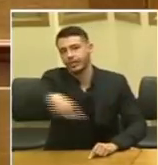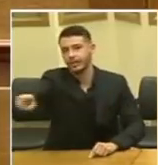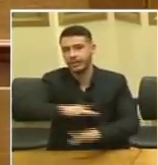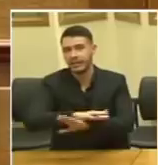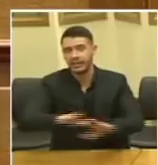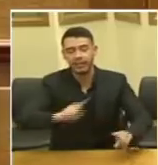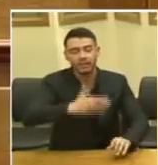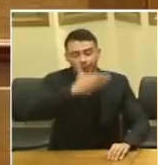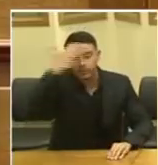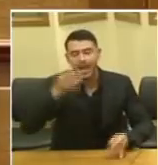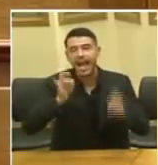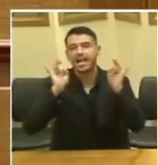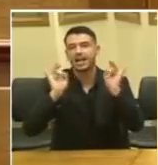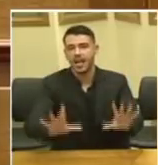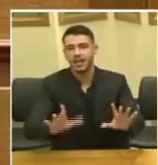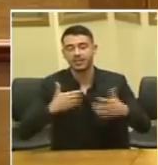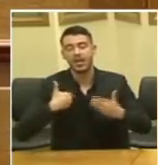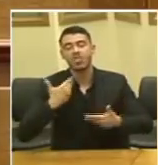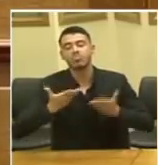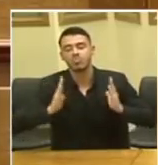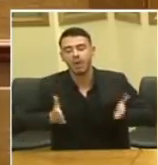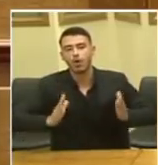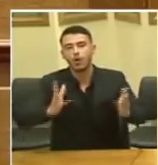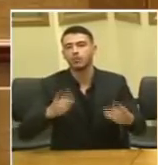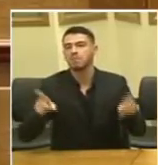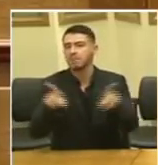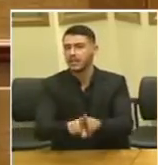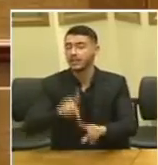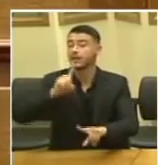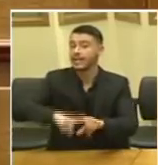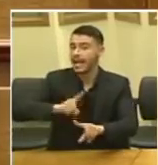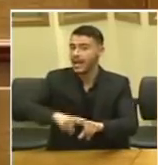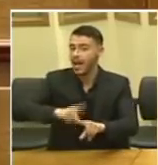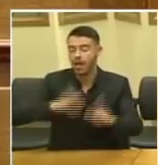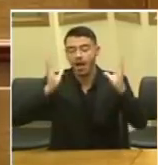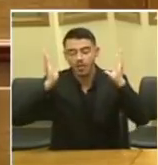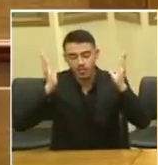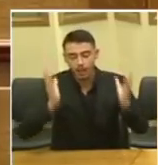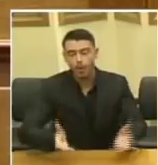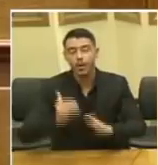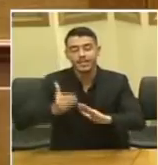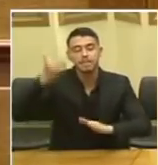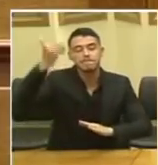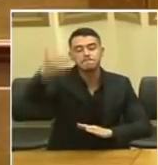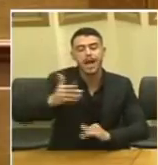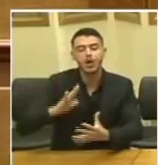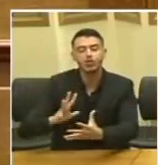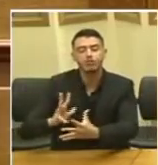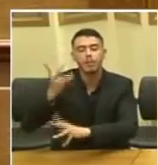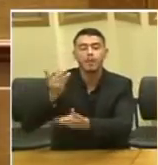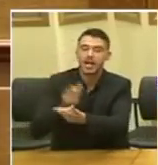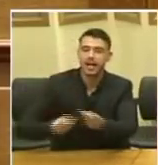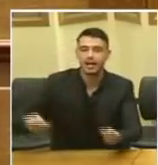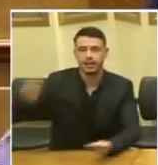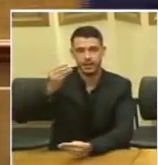Θα προχωρήσουμε μαζί και η Ελλάδα θα μπορέσει να ζήσει καλύτερες στιγμές, κυρίες και κύριοι συνάδελφοι.